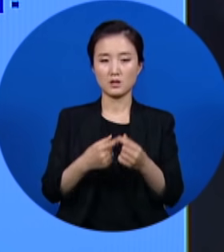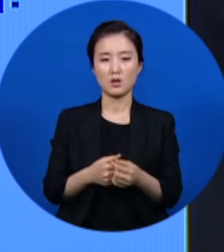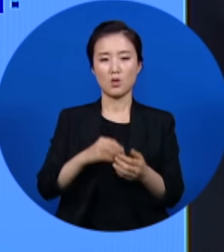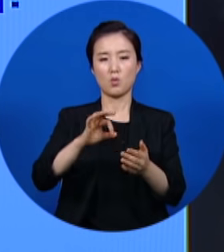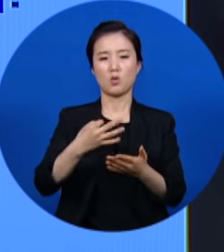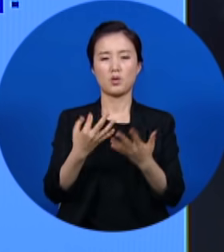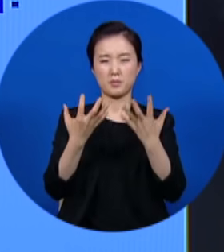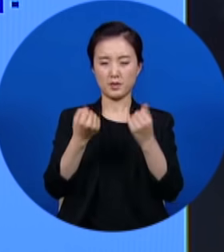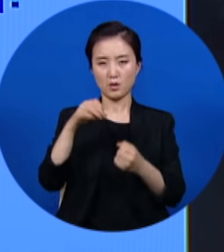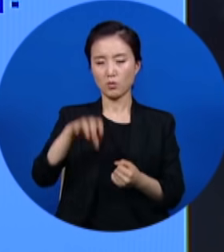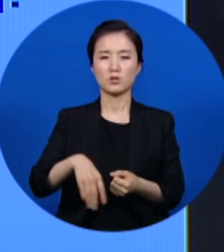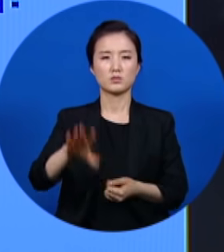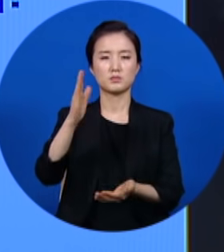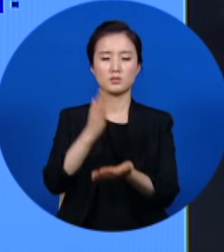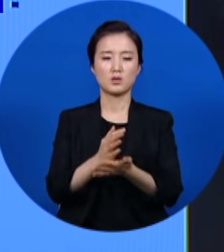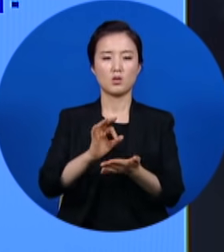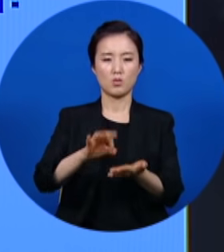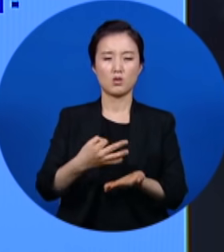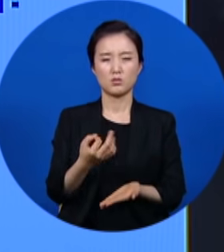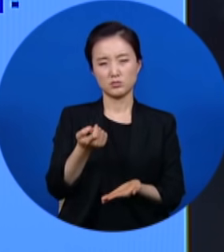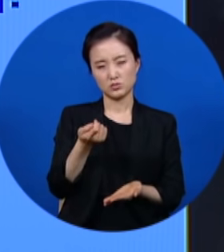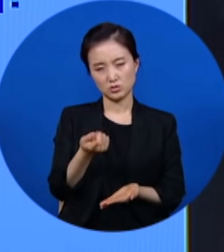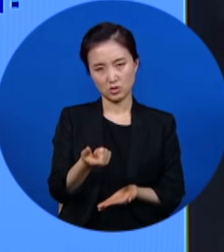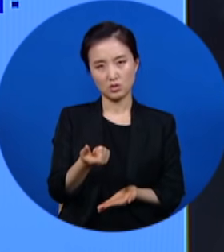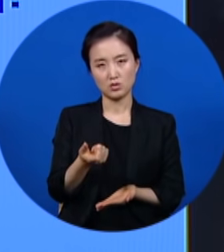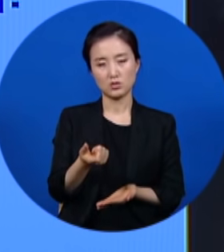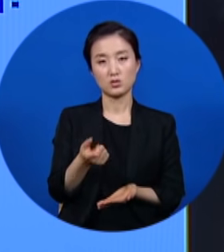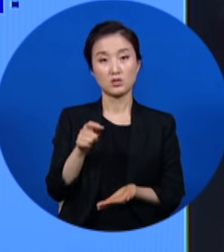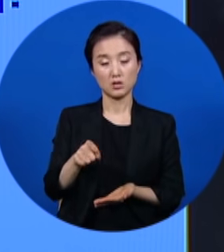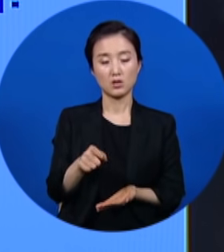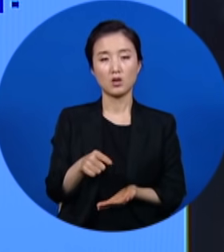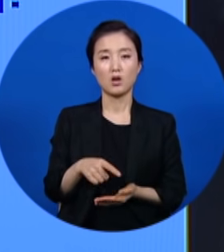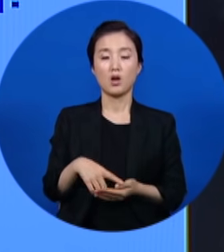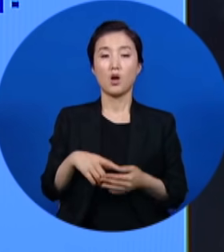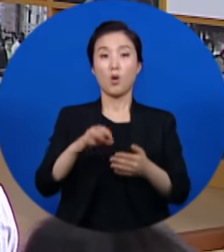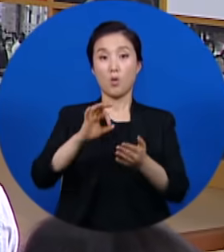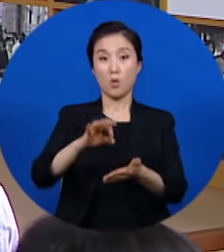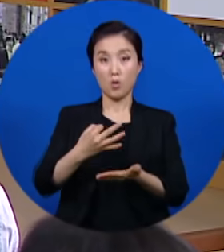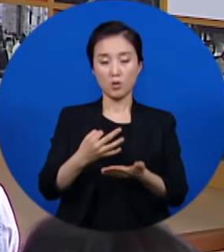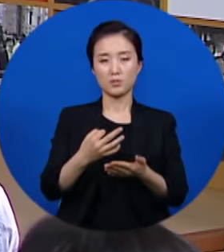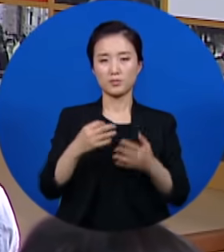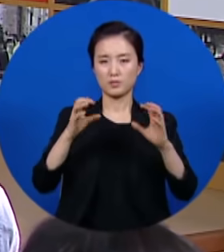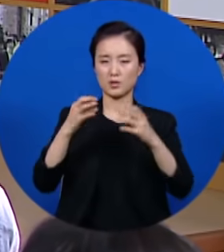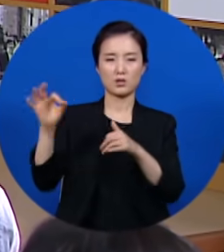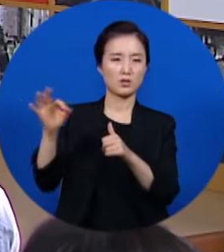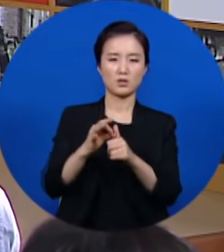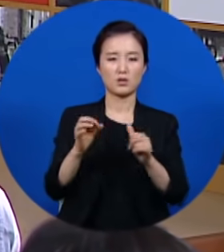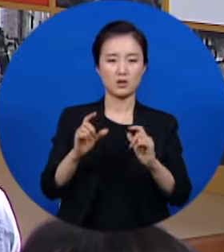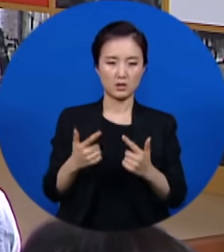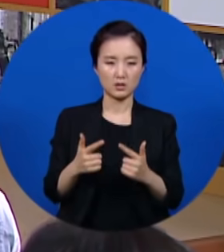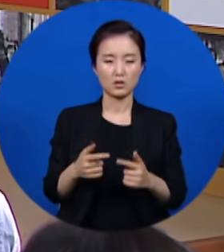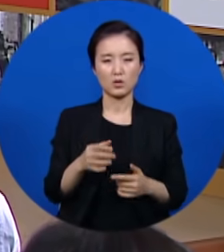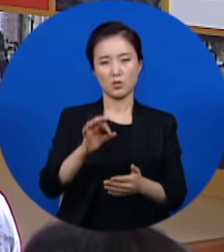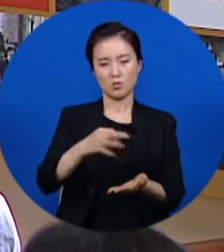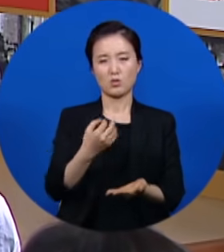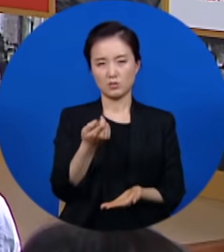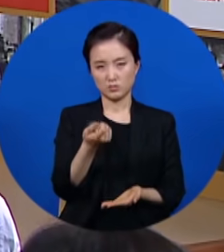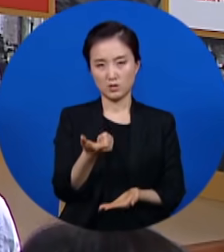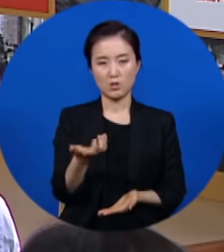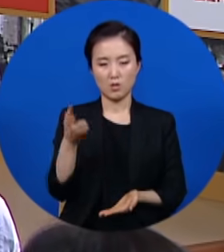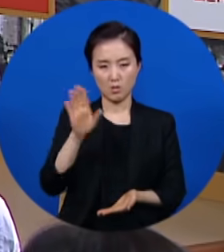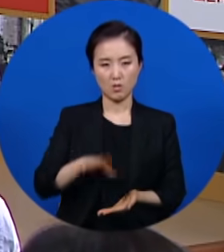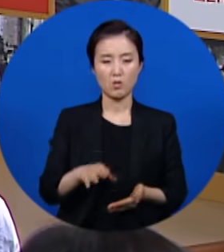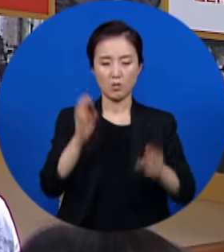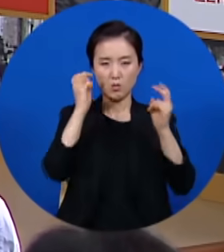마라 이제 월급은 의사가 주고 나라가 주는게 아니고 남다른 주특기가 있어가지고 적은 금액이라도 회사를